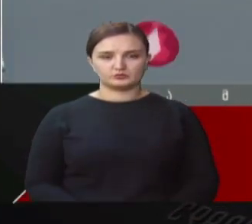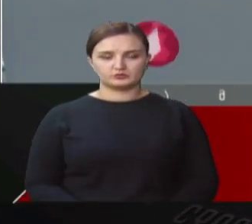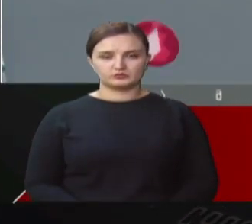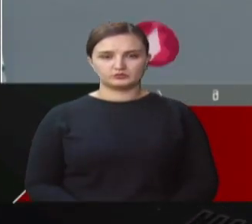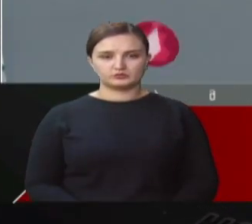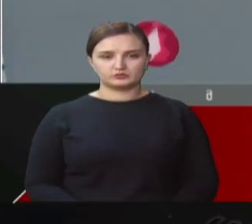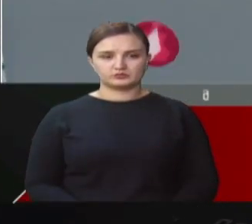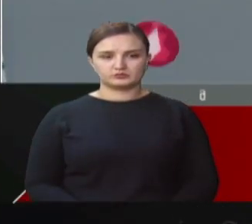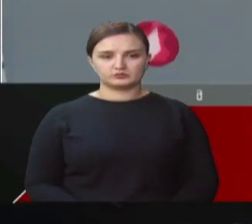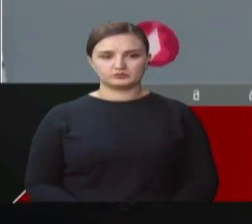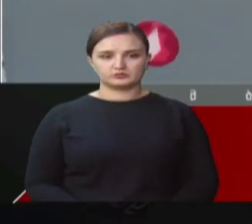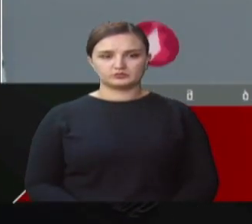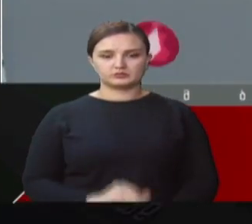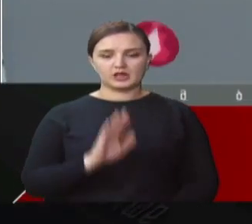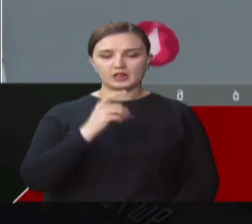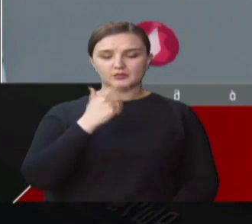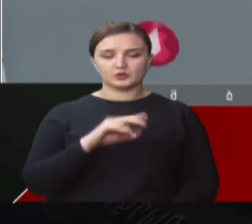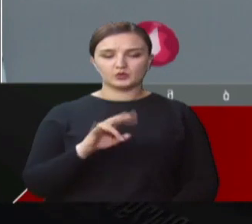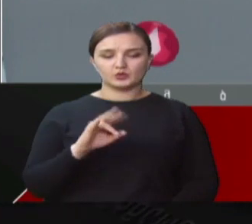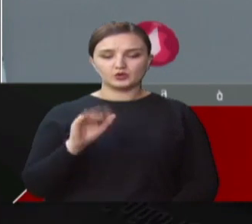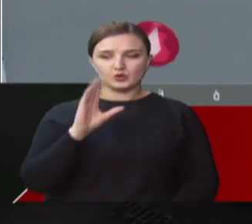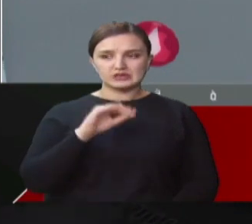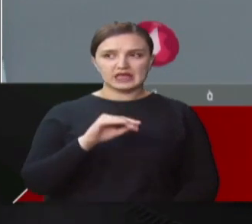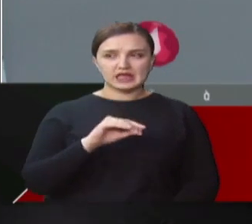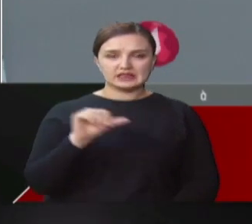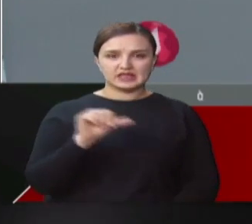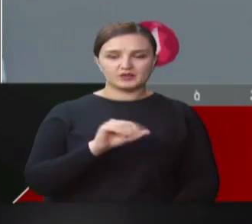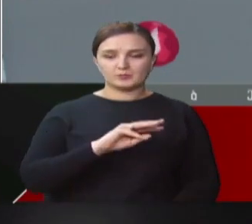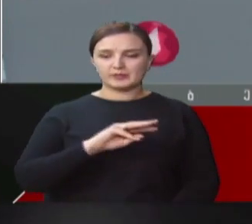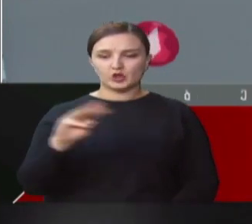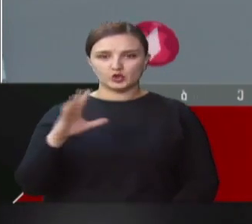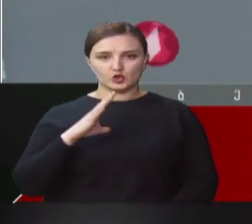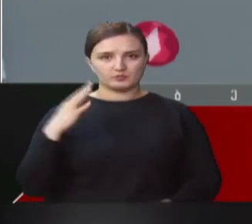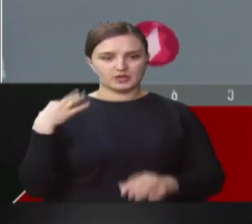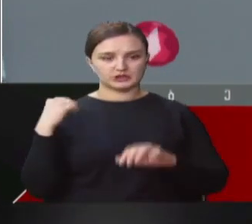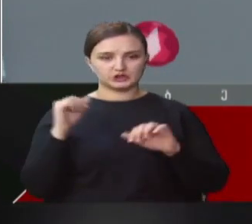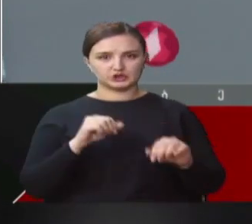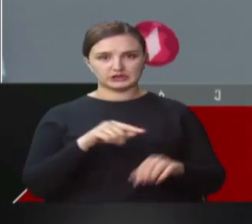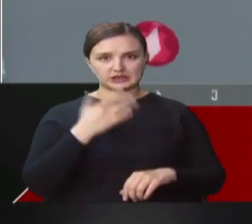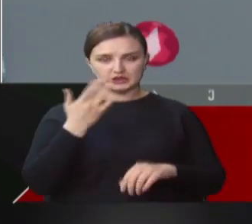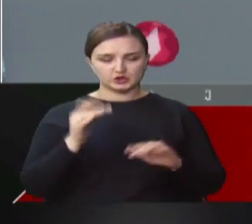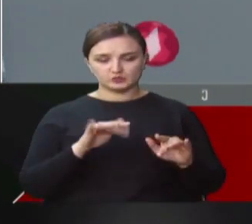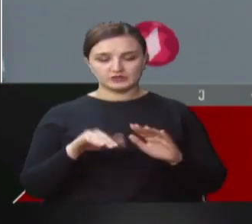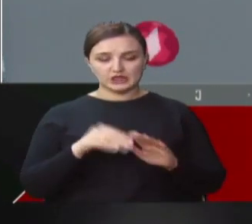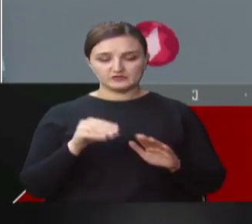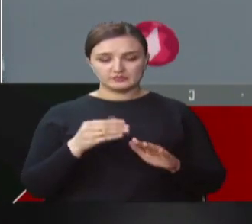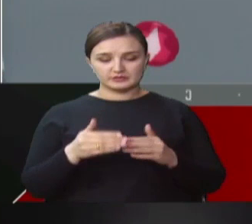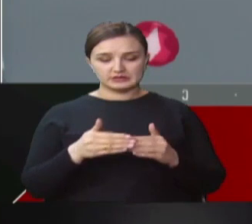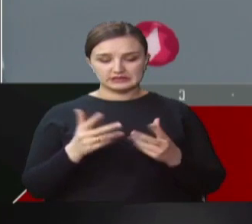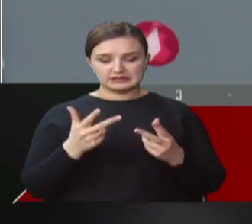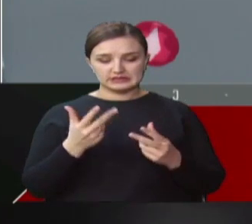დაპირისპირება პარტიას, ქალბატონო ნონა, როდესაც 9,5 მილიონიანი მხარდაჭერა ჰქონდა ნაციონალურ მოძრაობას და დღეს უკვე არჩევნებამდე 3 დღით ადრე